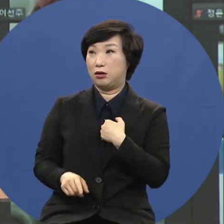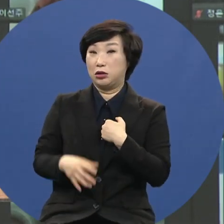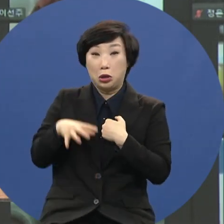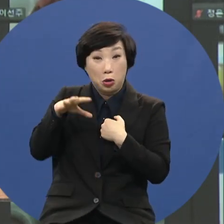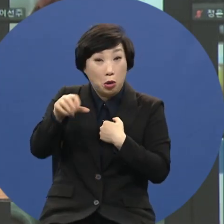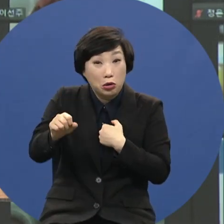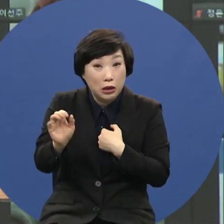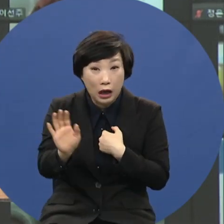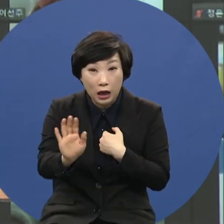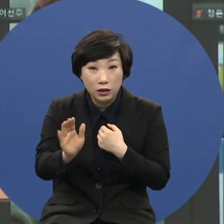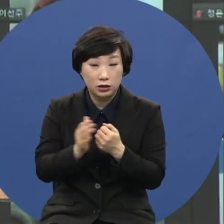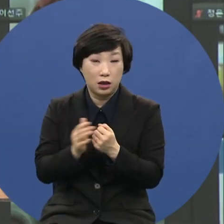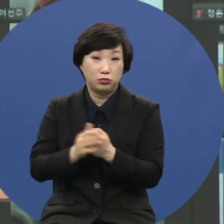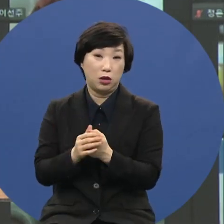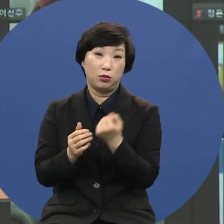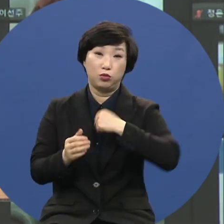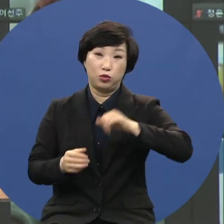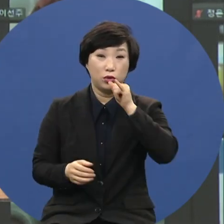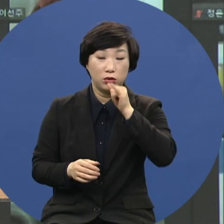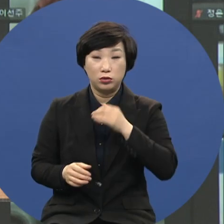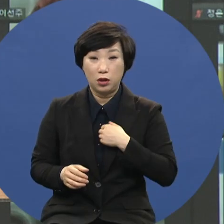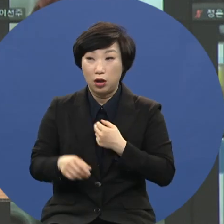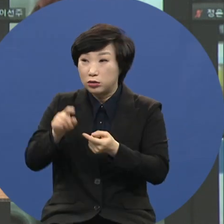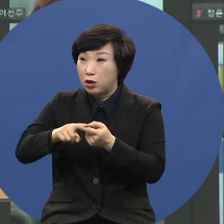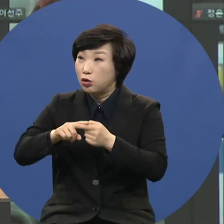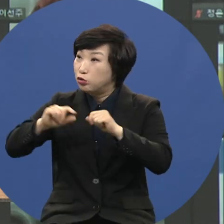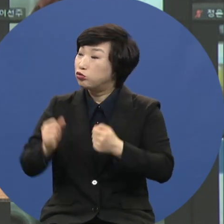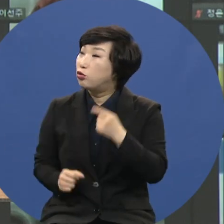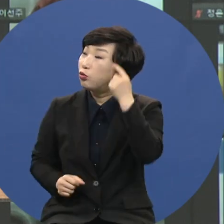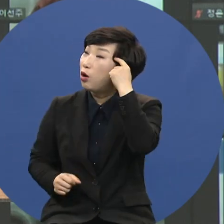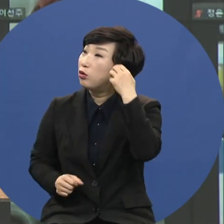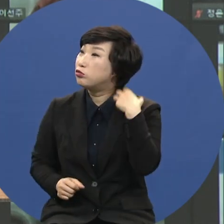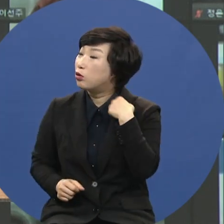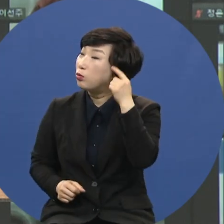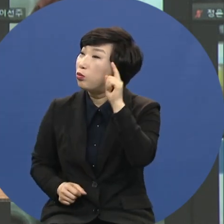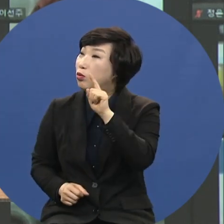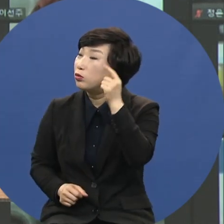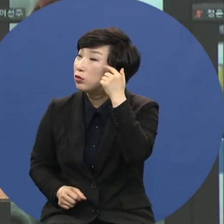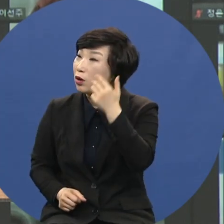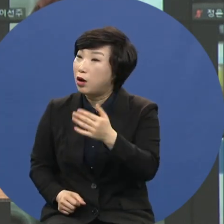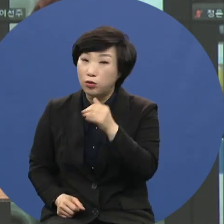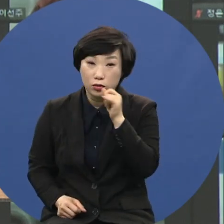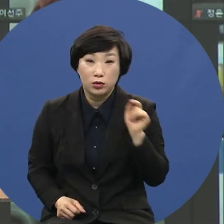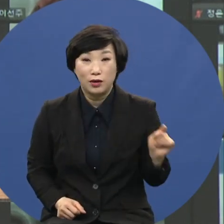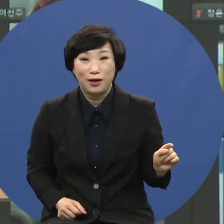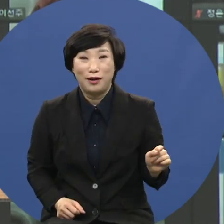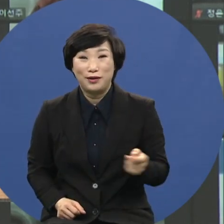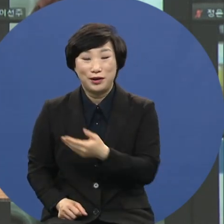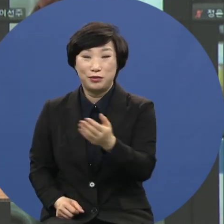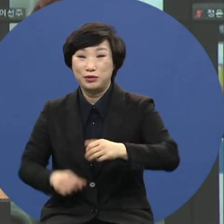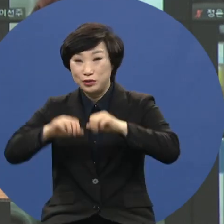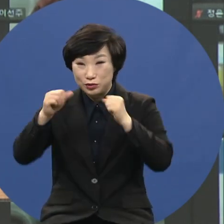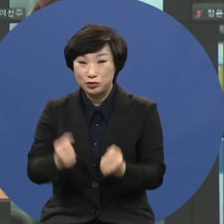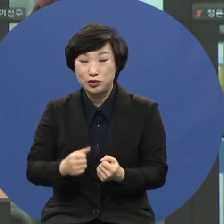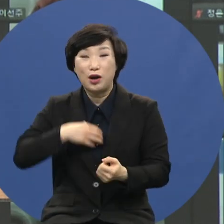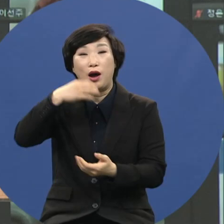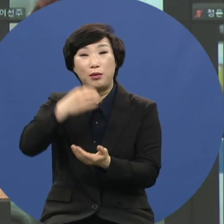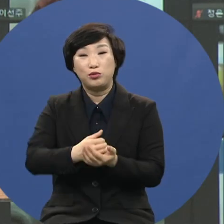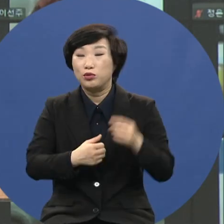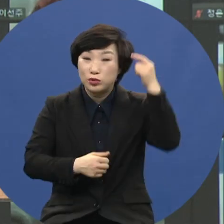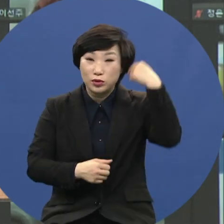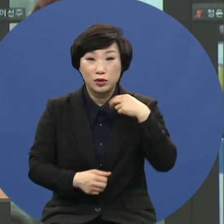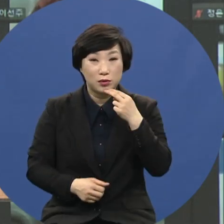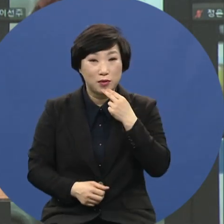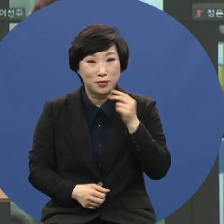것이 아니니까 내가 그렇게 말 들어야 할 책임을 못 느껴. 응? 말 들어야 할 감동을 못